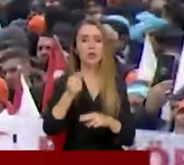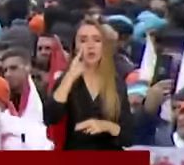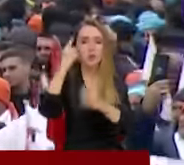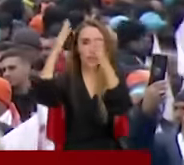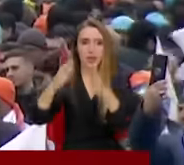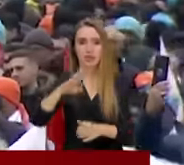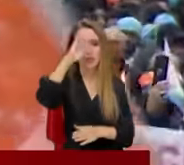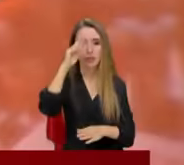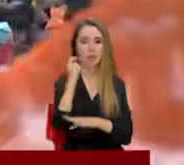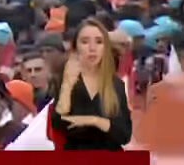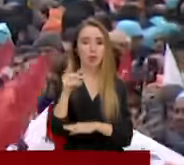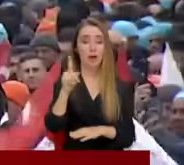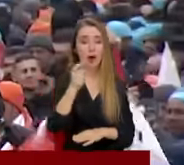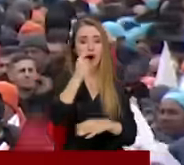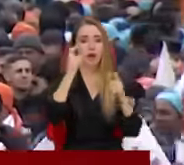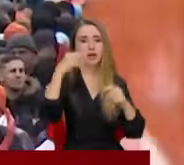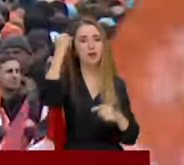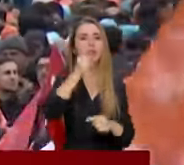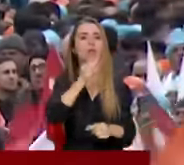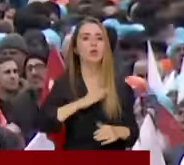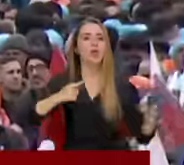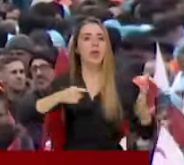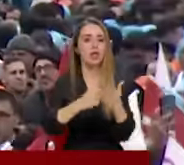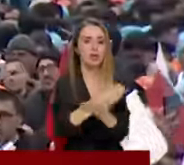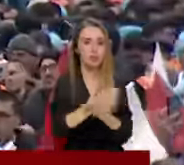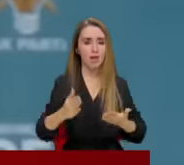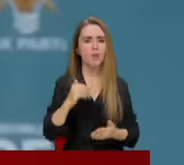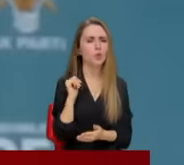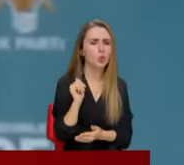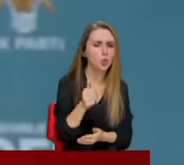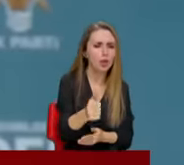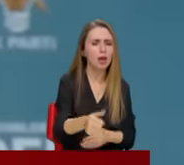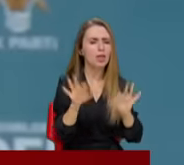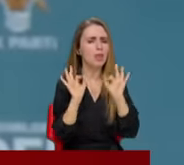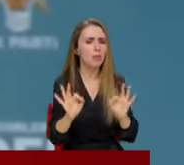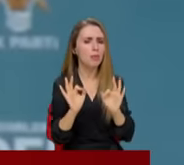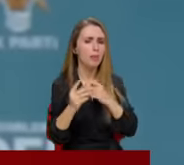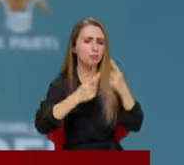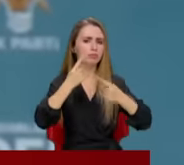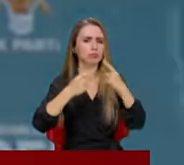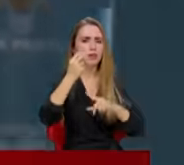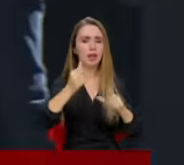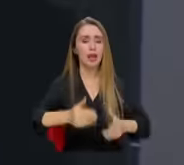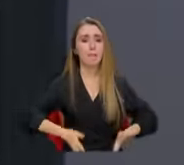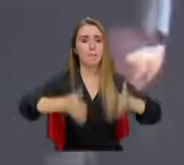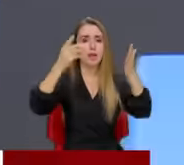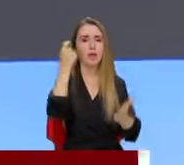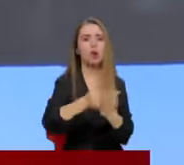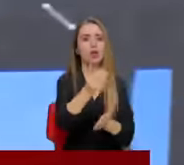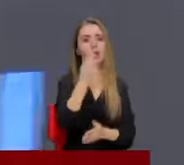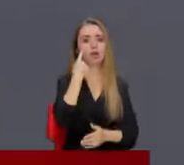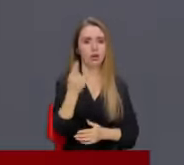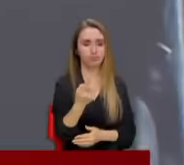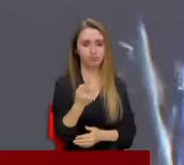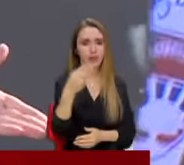İstanbul mitinginde olacak ama Ankara'da da İmamoğlu'nu hedef almayı sürdürdü. Günlerdir dilinden düşürmediği il binası satın alma görüntüleri